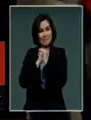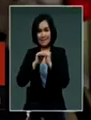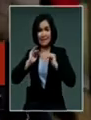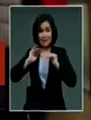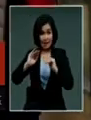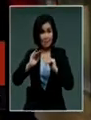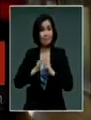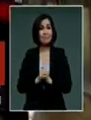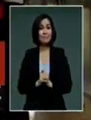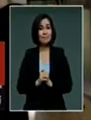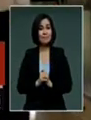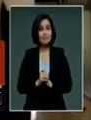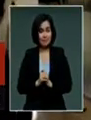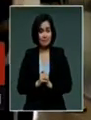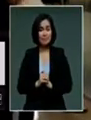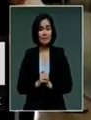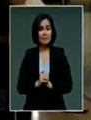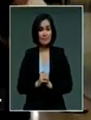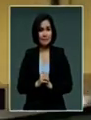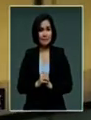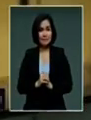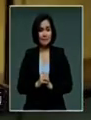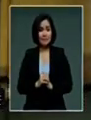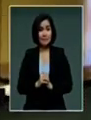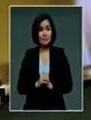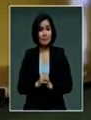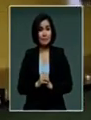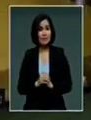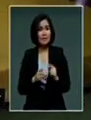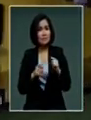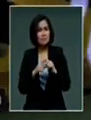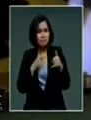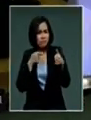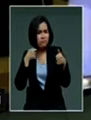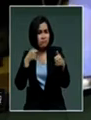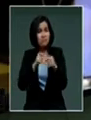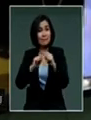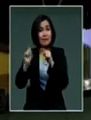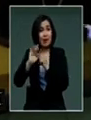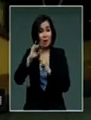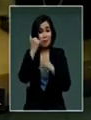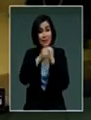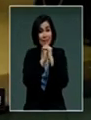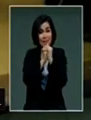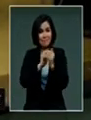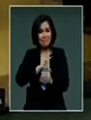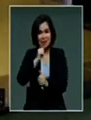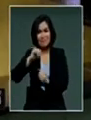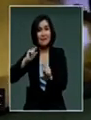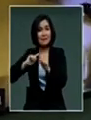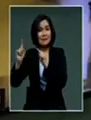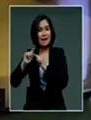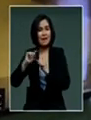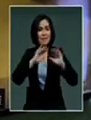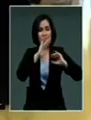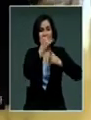งเกิดเหตุรุนแรงจากอาวุธปืนค่อนข้างน้อยนะครับ ค่ะซึ่งการก่อเหตุอาชญากรรมร้ายแรงในจีนโดยเฉพาะตามเมืองใหญ่ๆก็ถือว่าน้อยมากเมื่อเทียบกับ